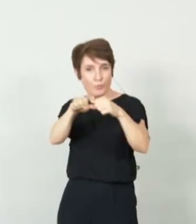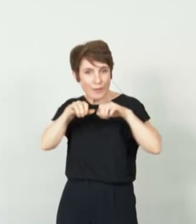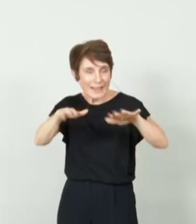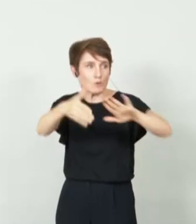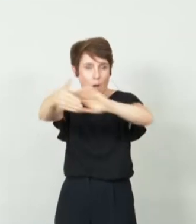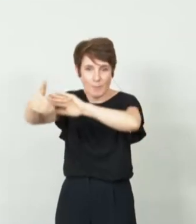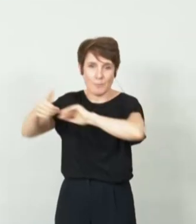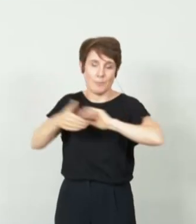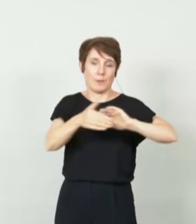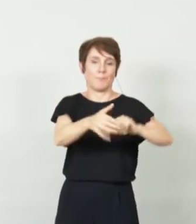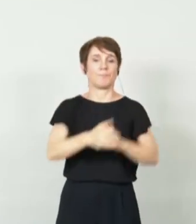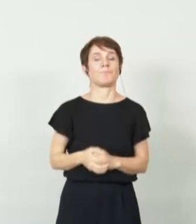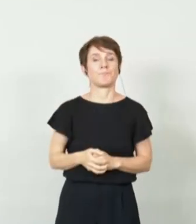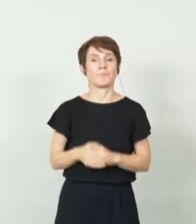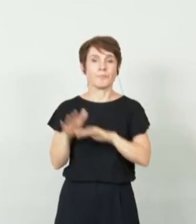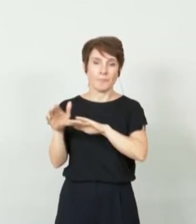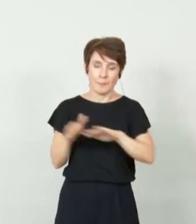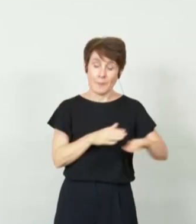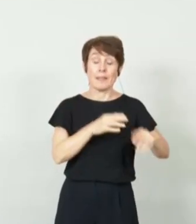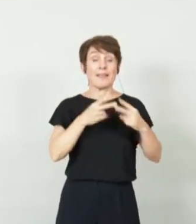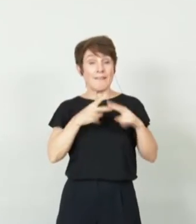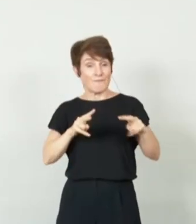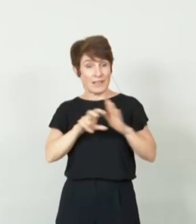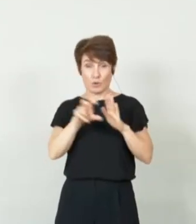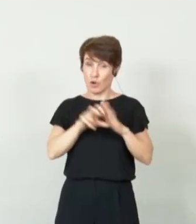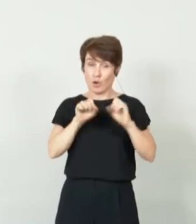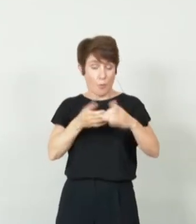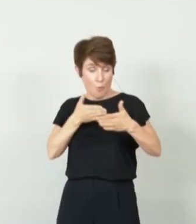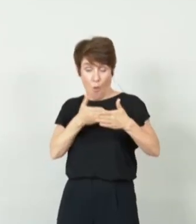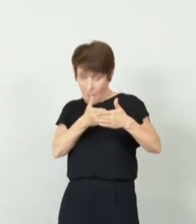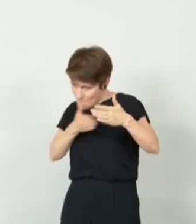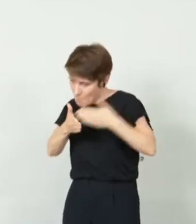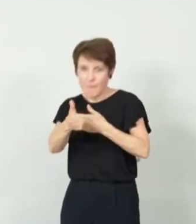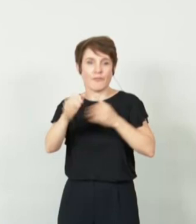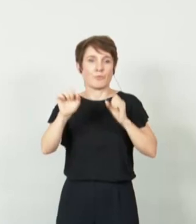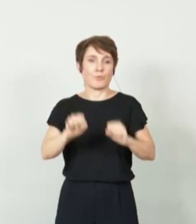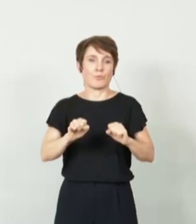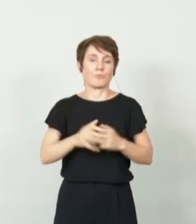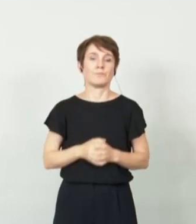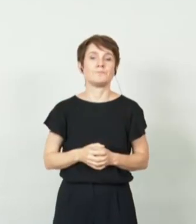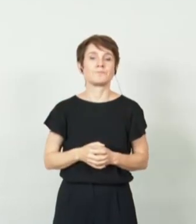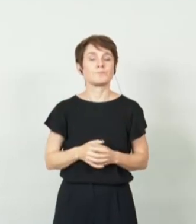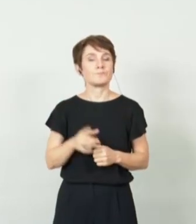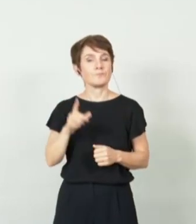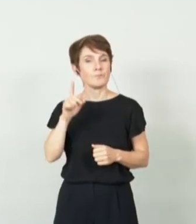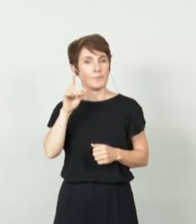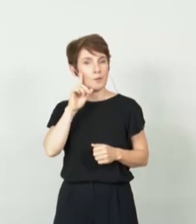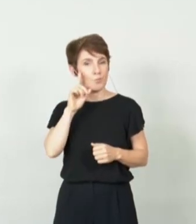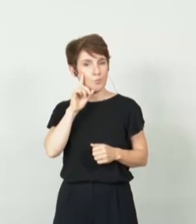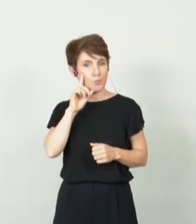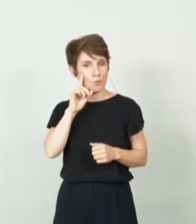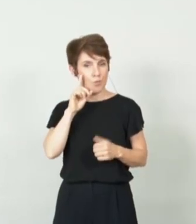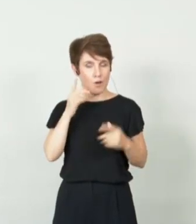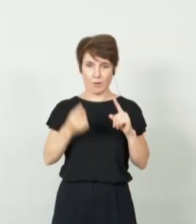résiliente ou nous avons décidé le couplage des dimensions santé bonne